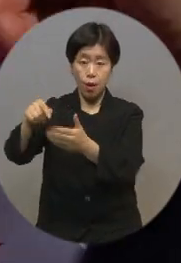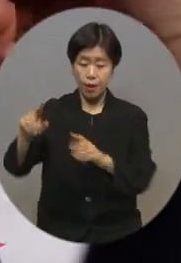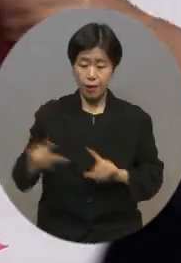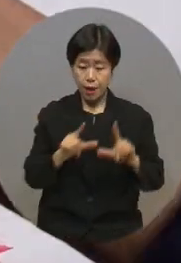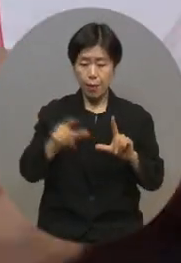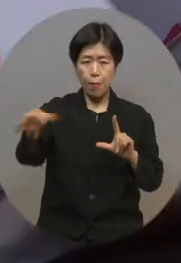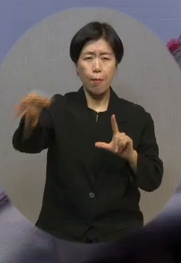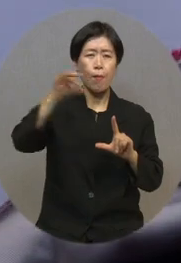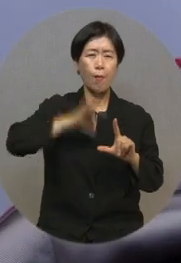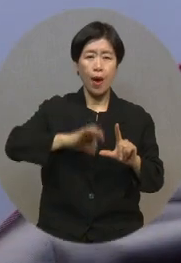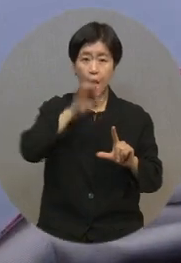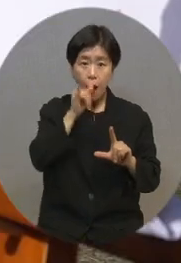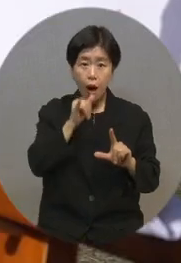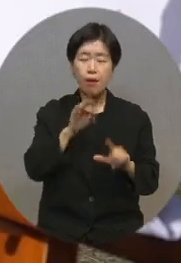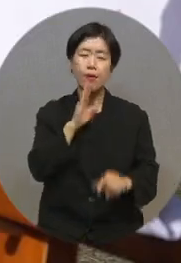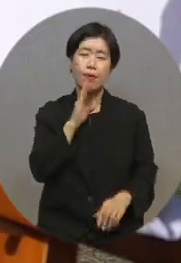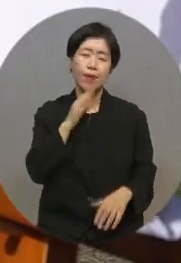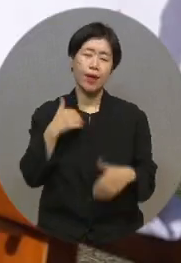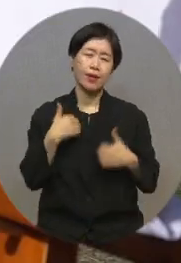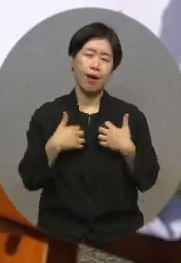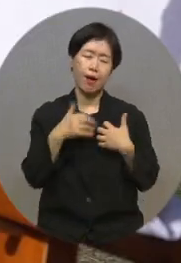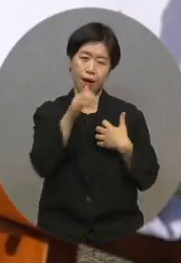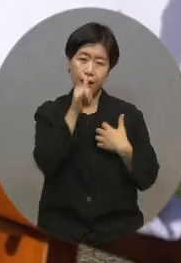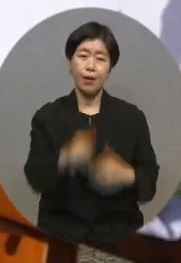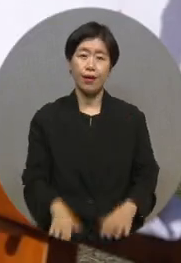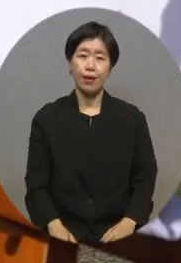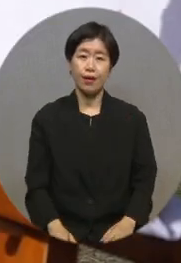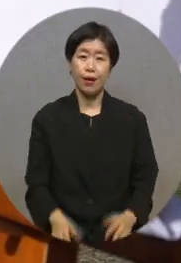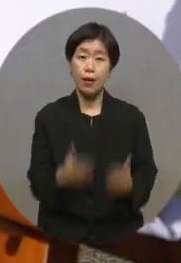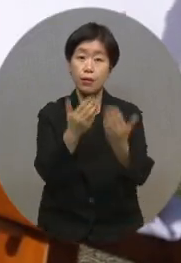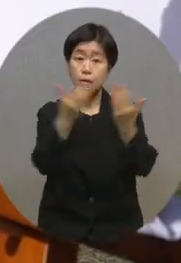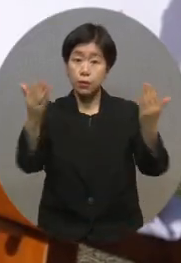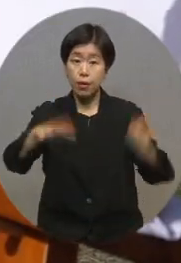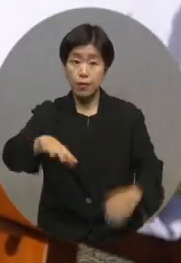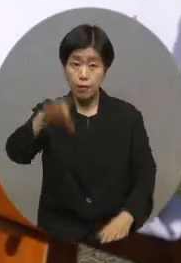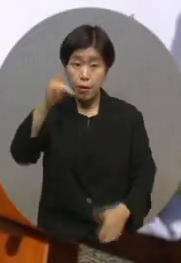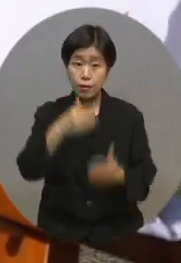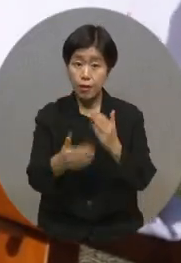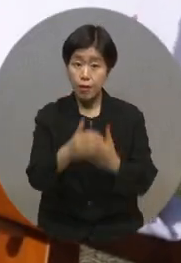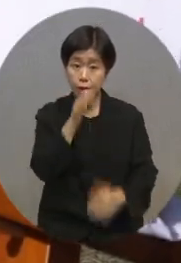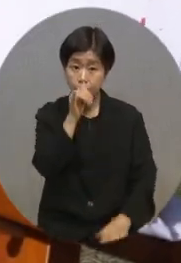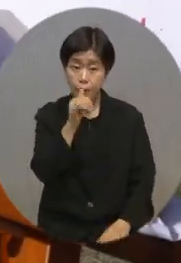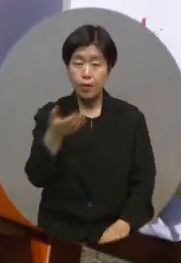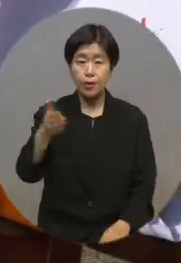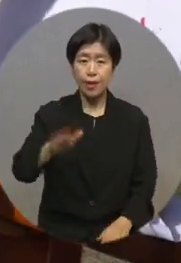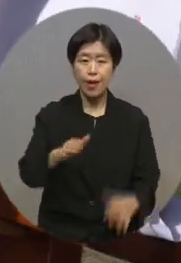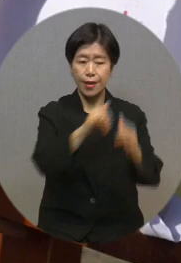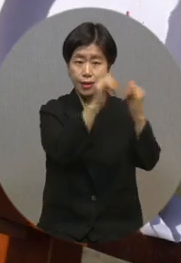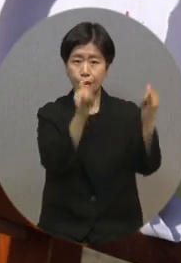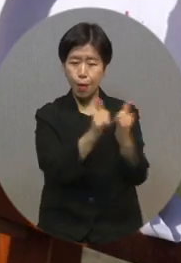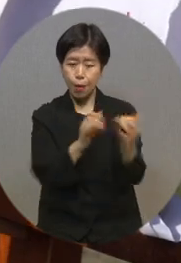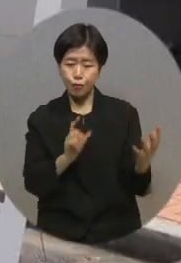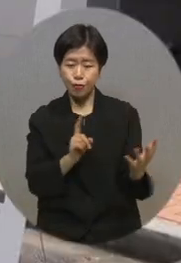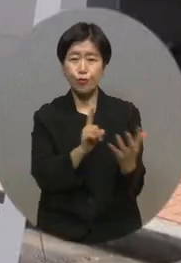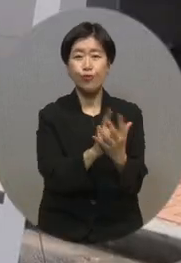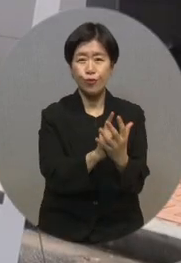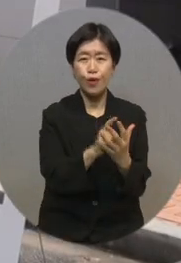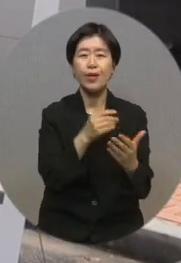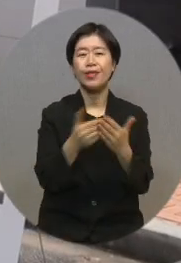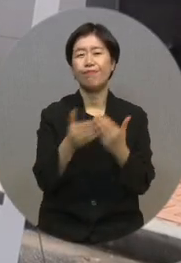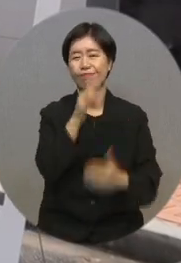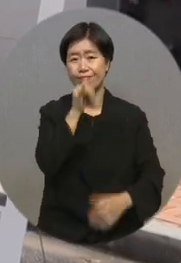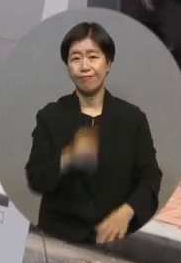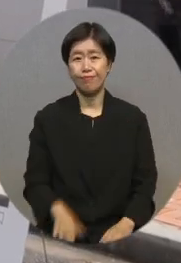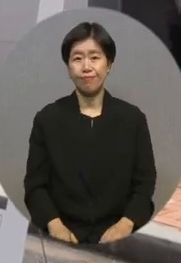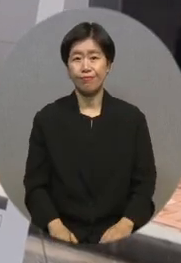삶을 행복하게 만들었습니다. 전시회라는 처음 해보는 활동을 통해 지역사회와 소통하는 기쁨도 얻었습니다. 한